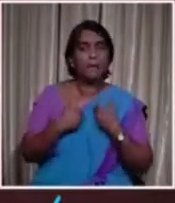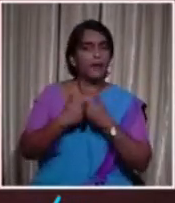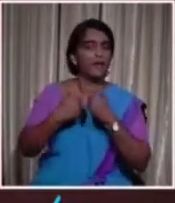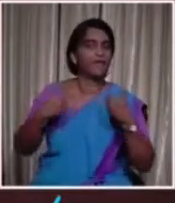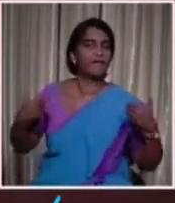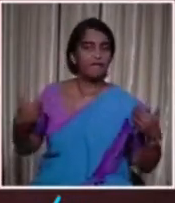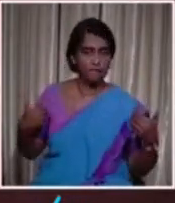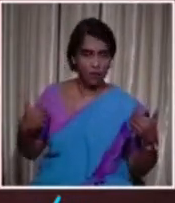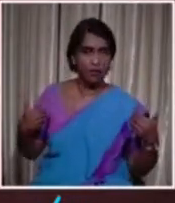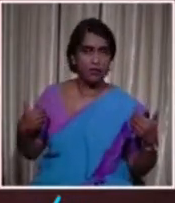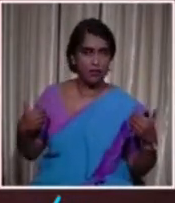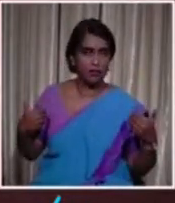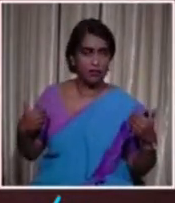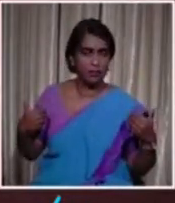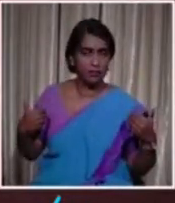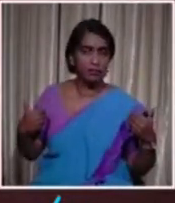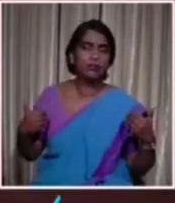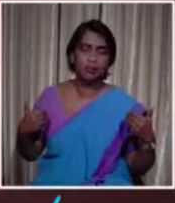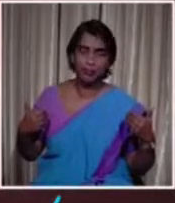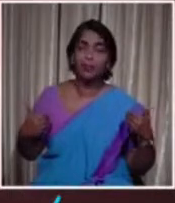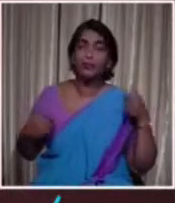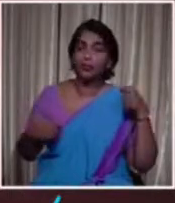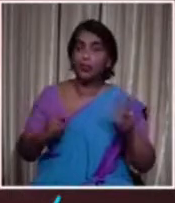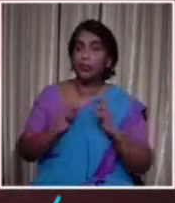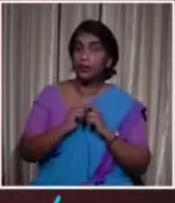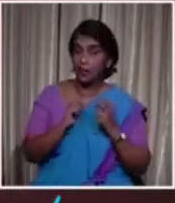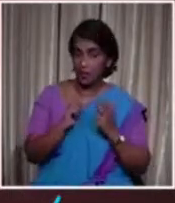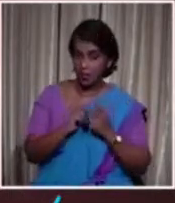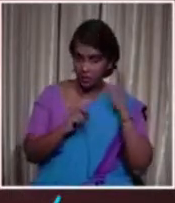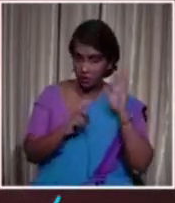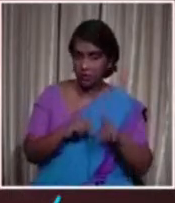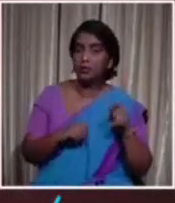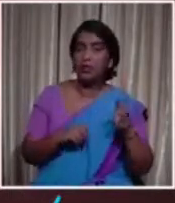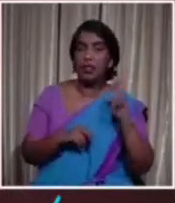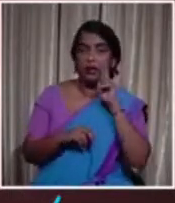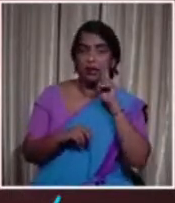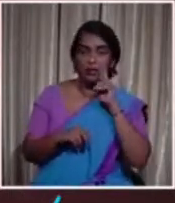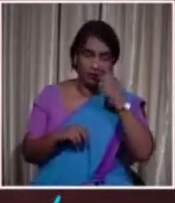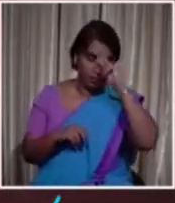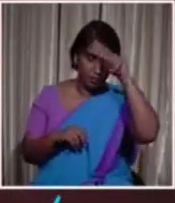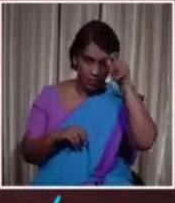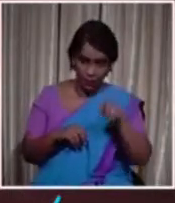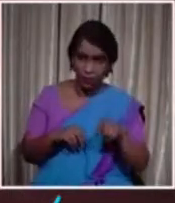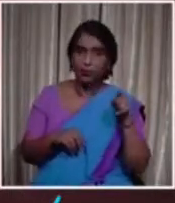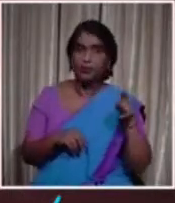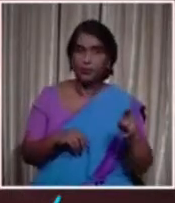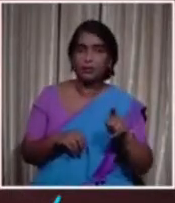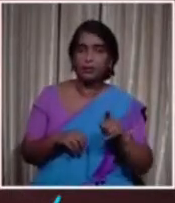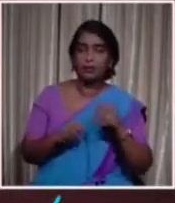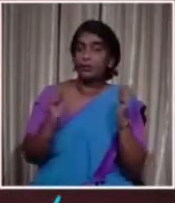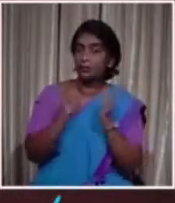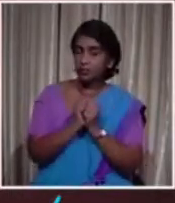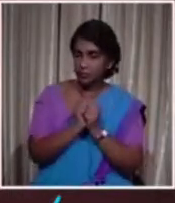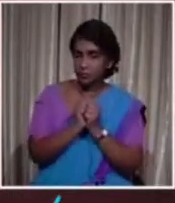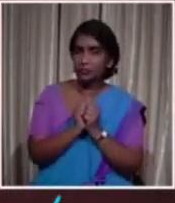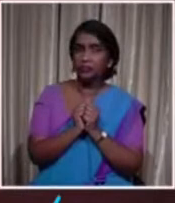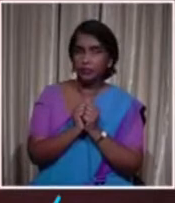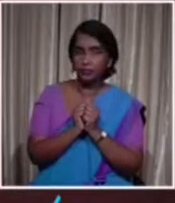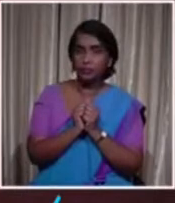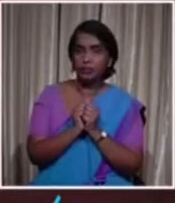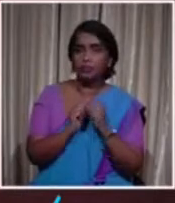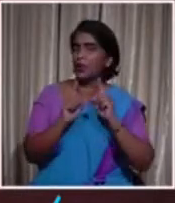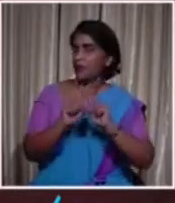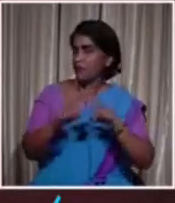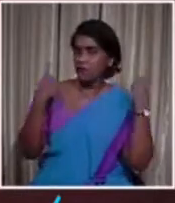දෙපැත්තකට බෙදෙනවා ගරු නියෝජක කතානායකතුමනි මේ අර්බුදයේදී රනිල් වික්‍රමසිංහ මැතිතුමා කරන ජවනිකාව ඉතාමත්ම